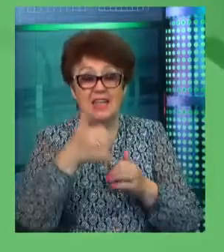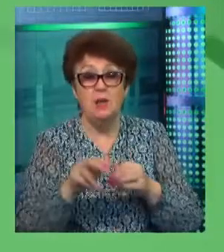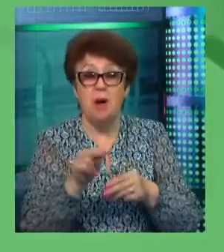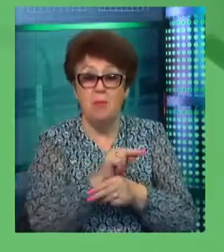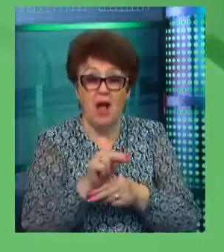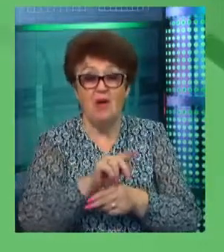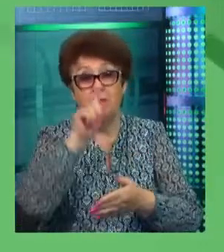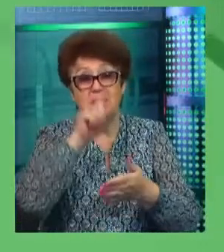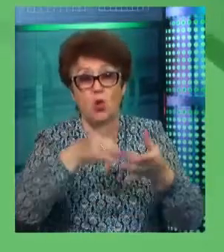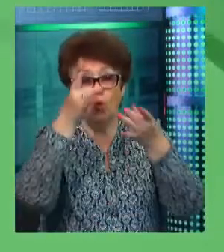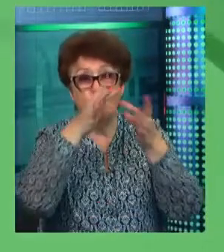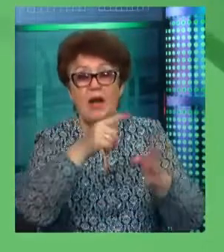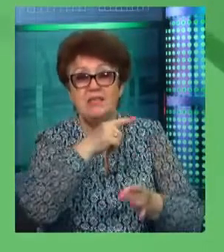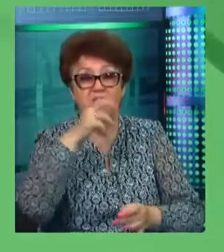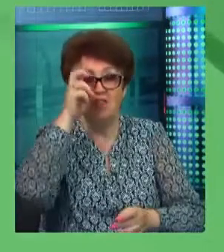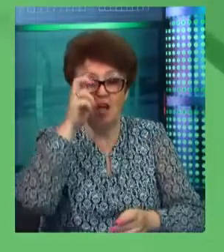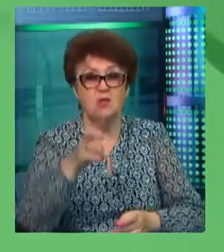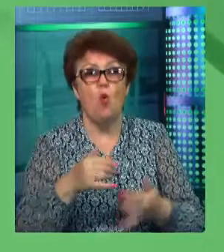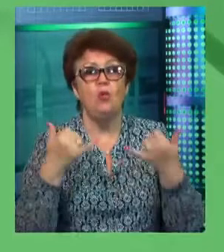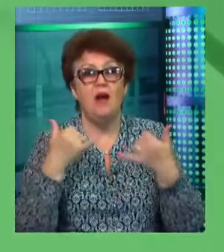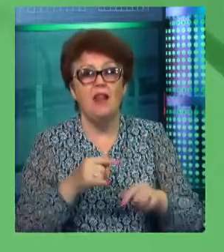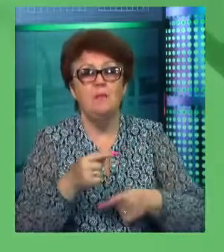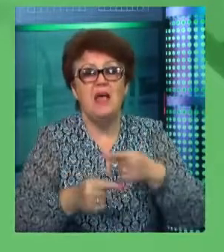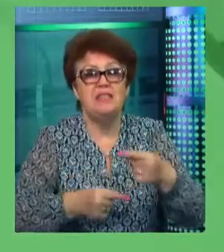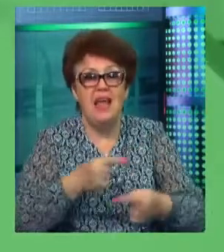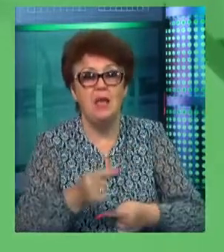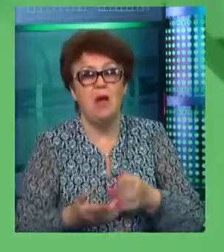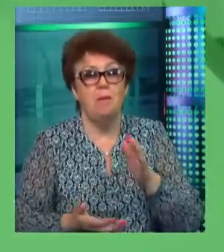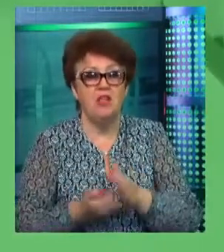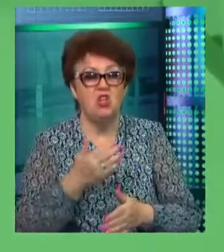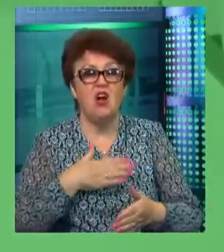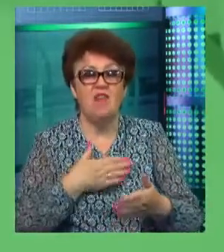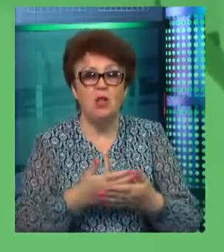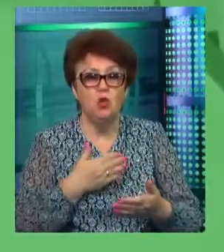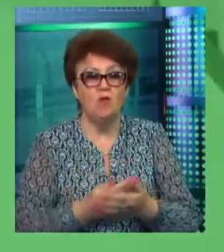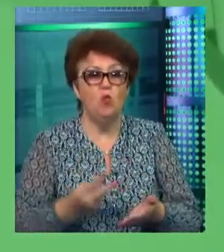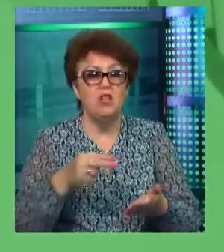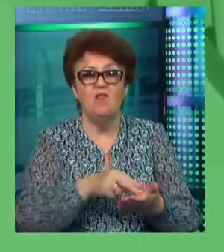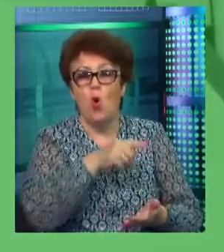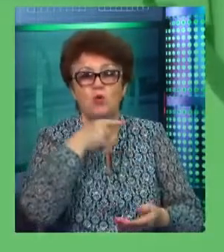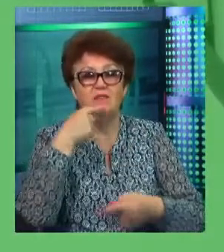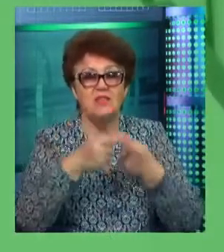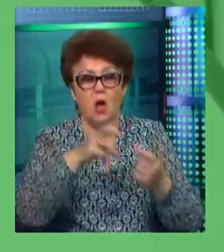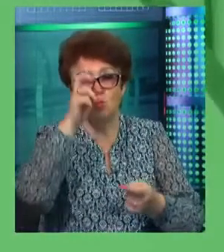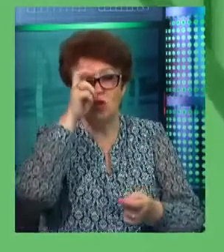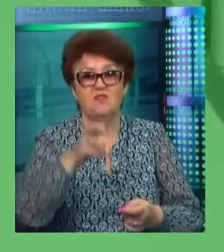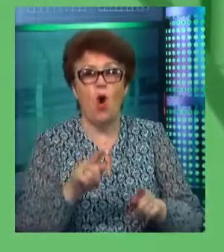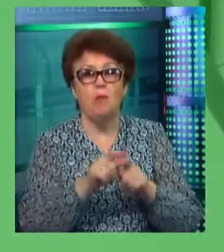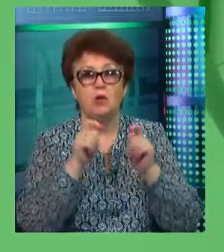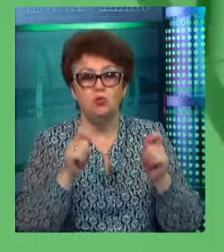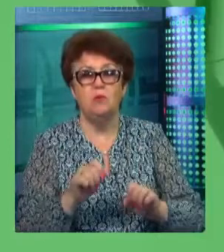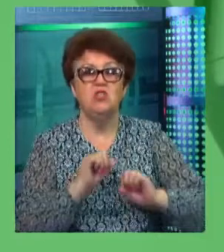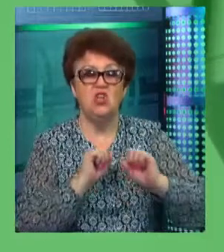признание культуры российской федерации уникальным наследием поддержка волонтеров установление русского языка государства образующим